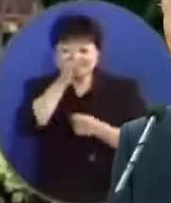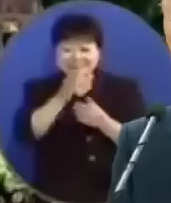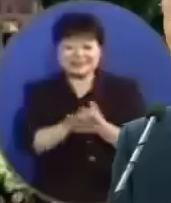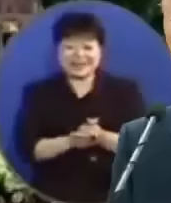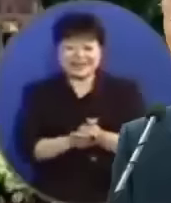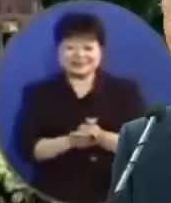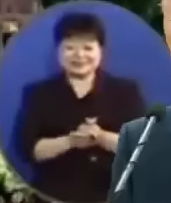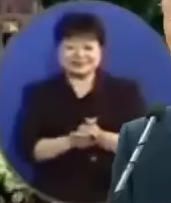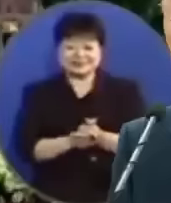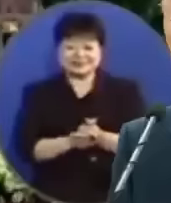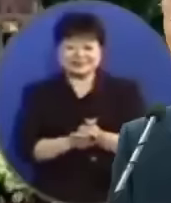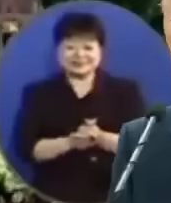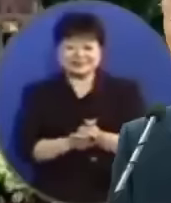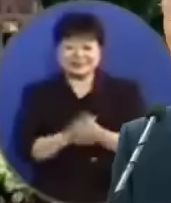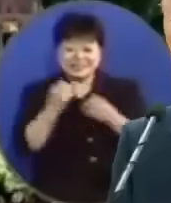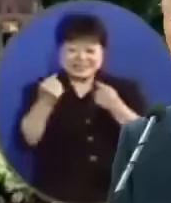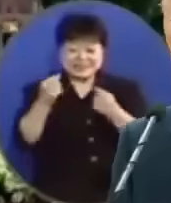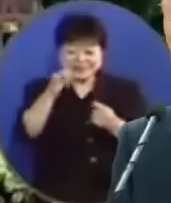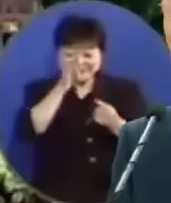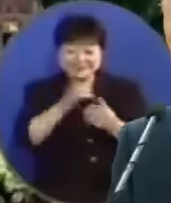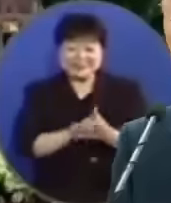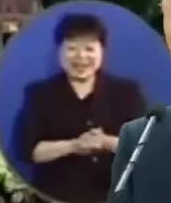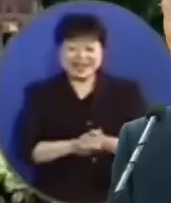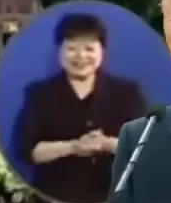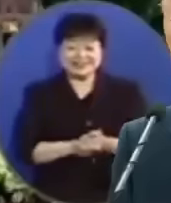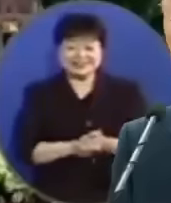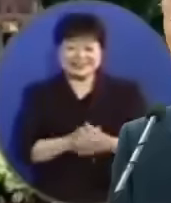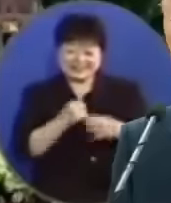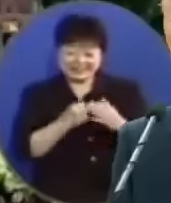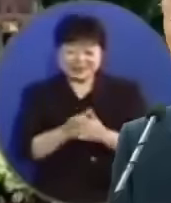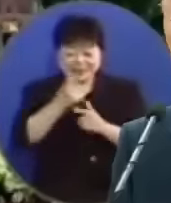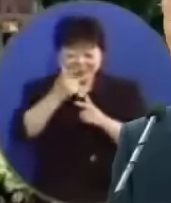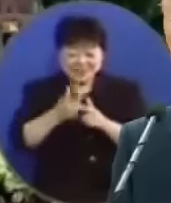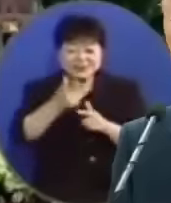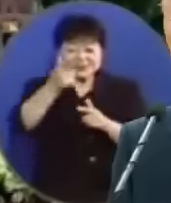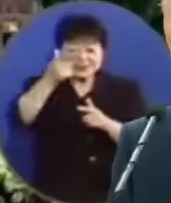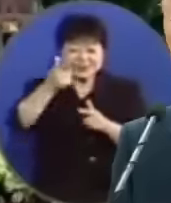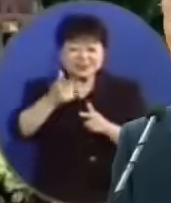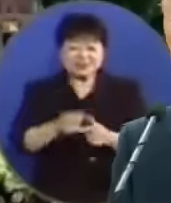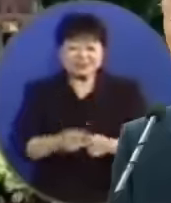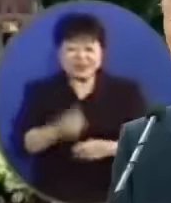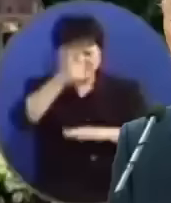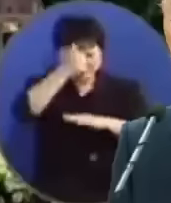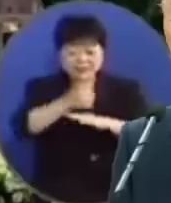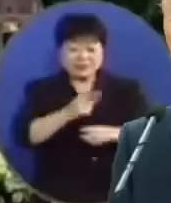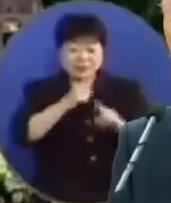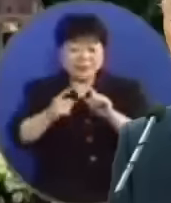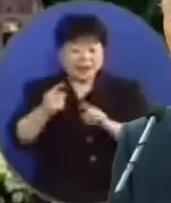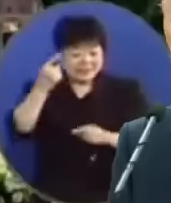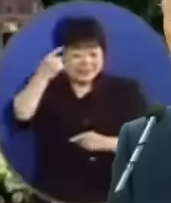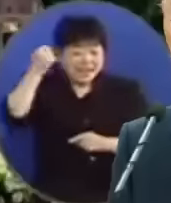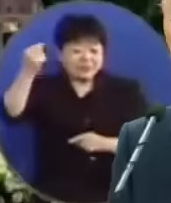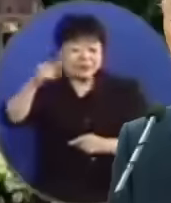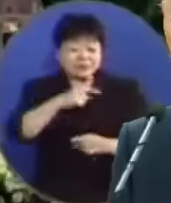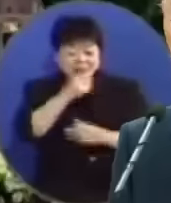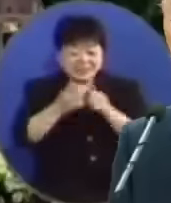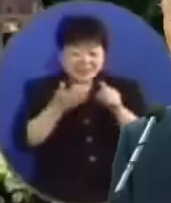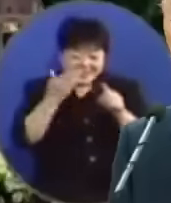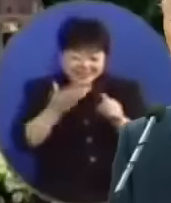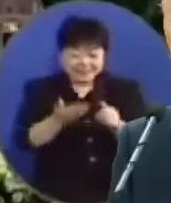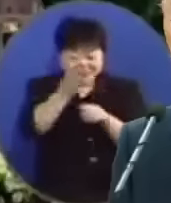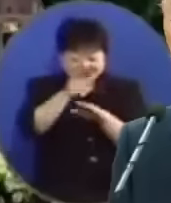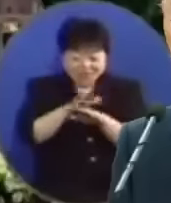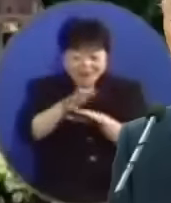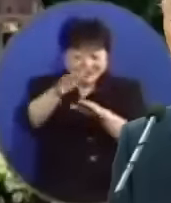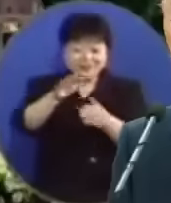있습니다. 파워가 있는 것입니다. 그렇기 때문에 예수님의 유언을 생각하고라도 여러분 먼저 하나님을